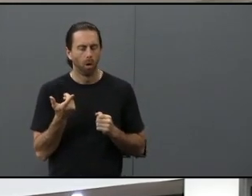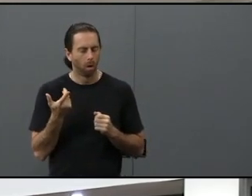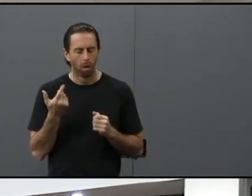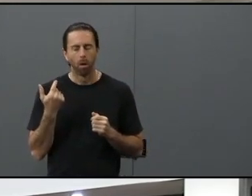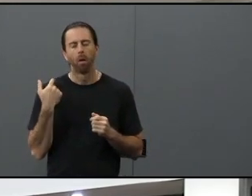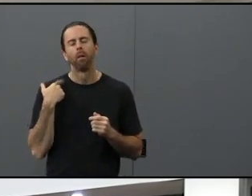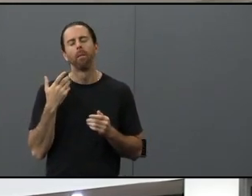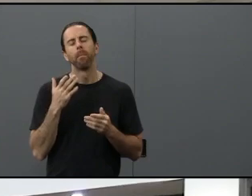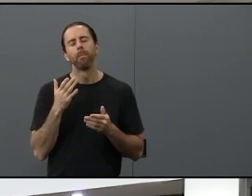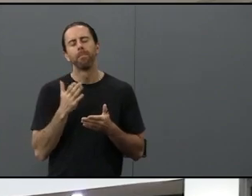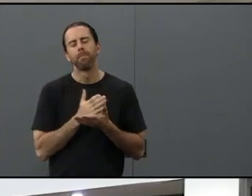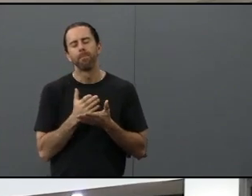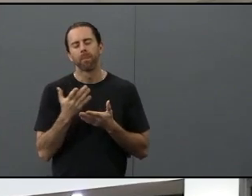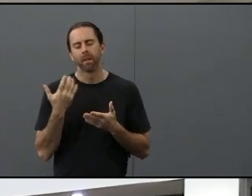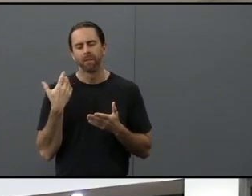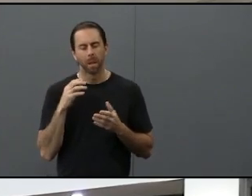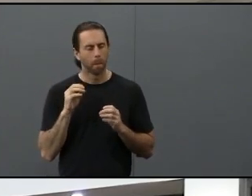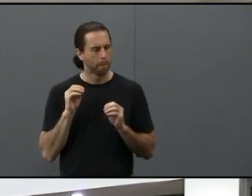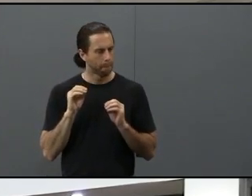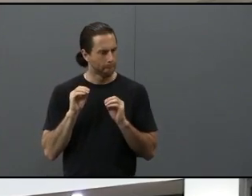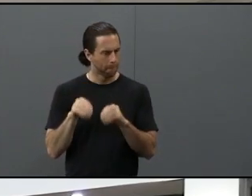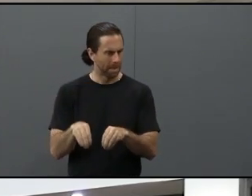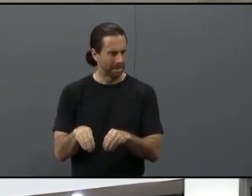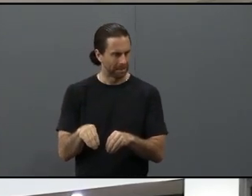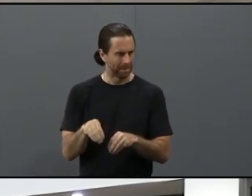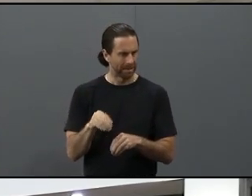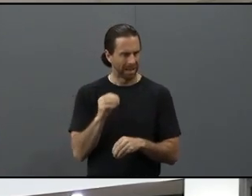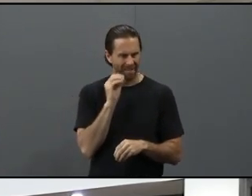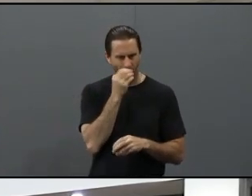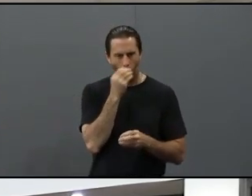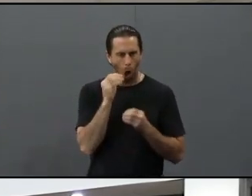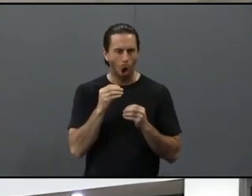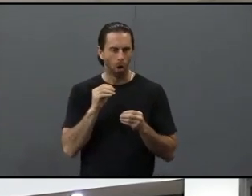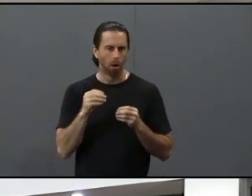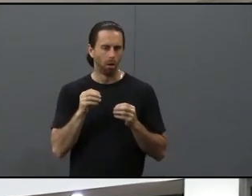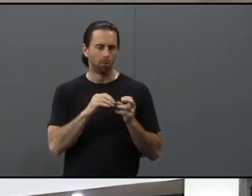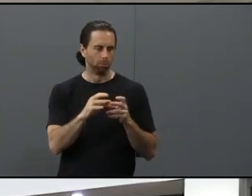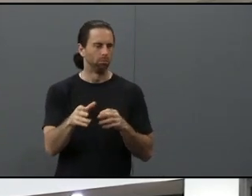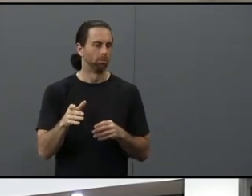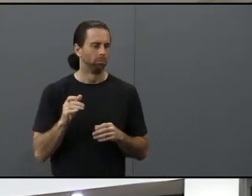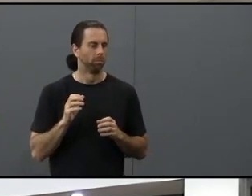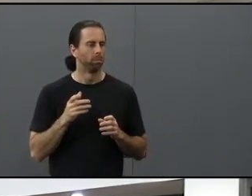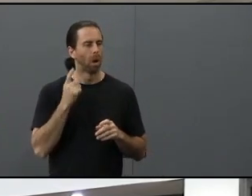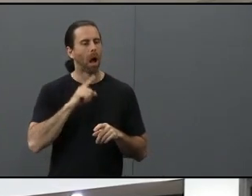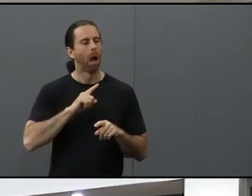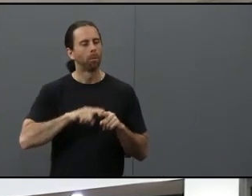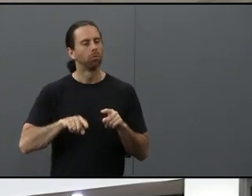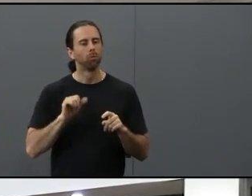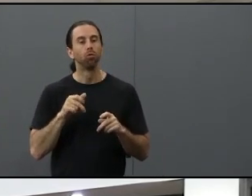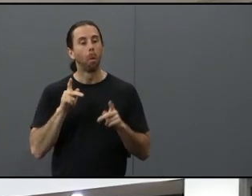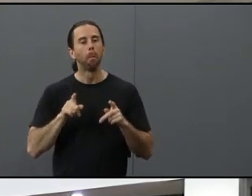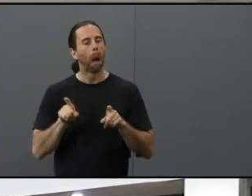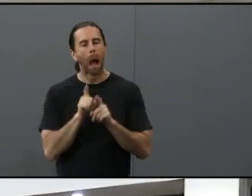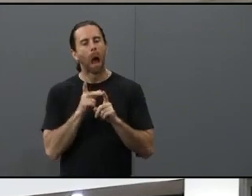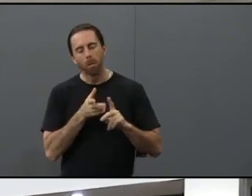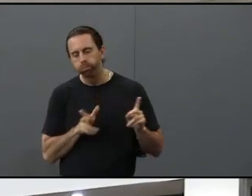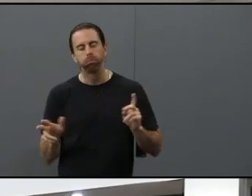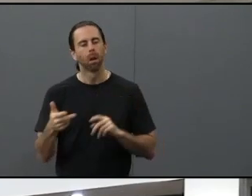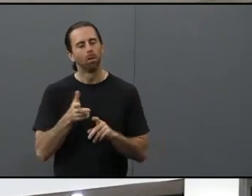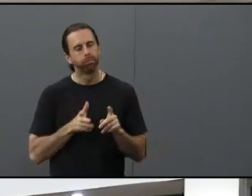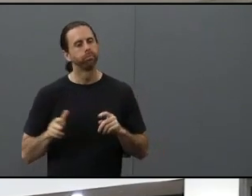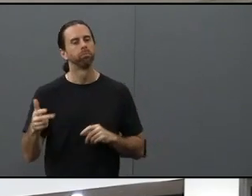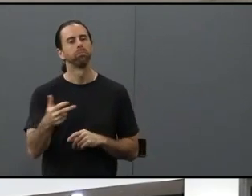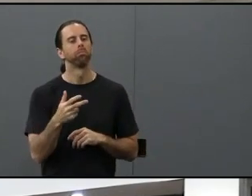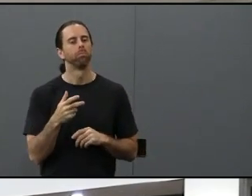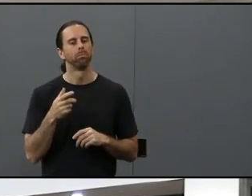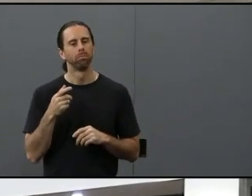l'époque on a mis des des fleurs malheureusement encore des gens qui traversent fait même quand qu'on met des dispositifs pour empêcher